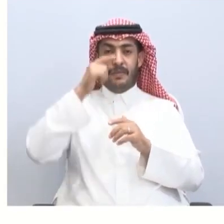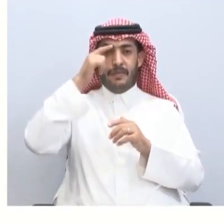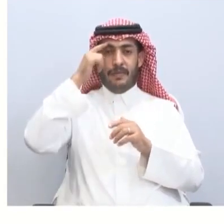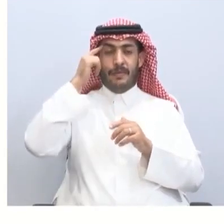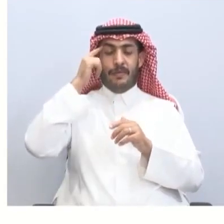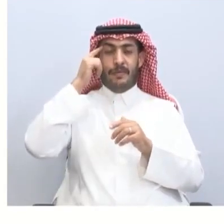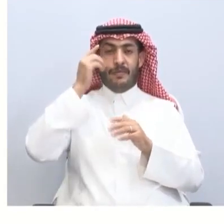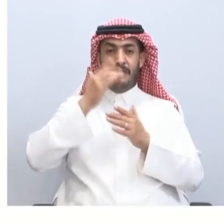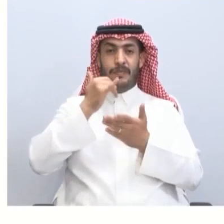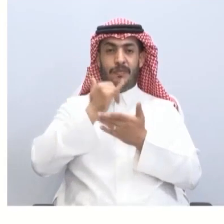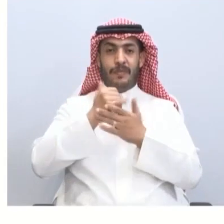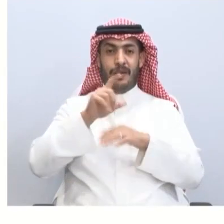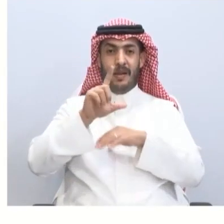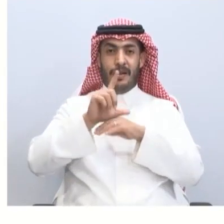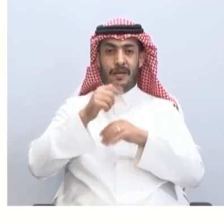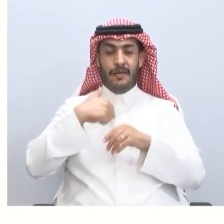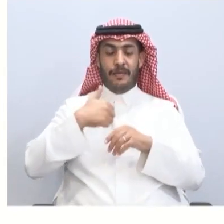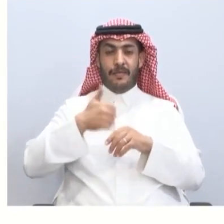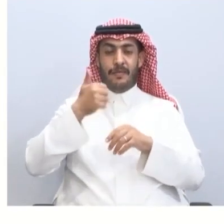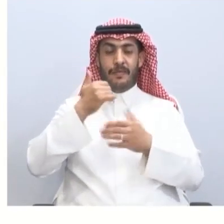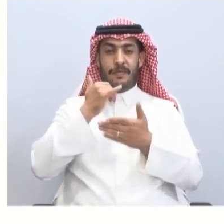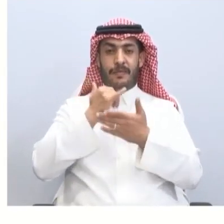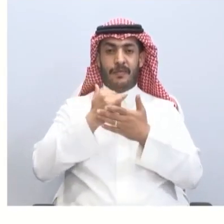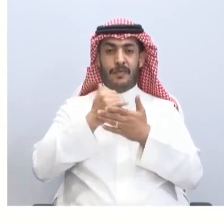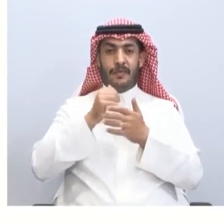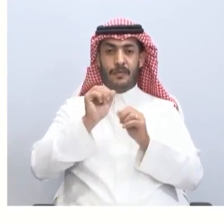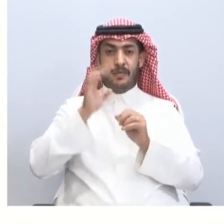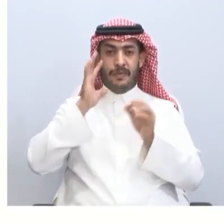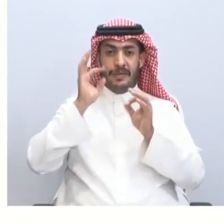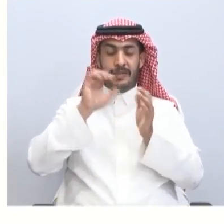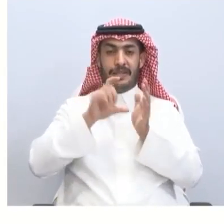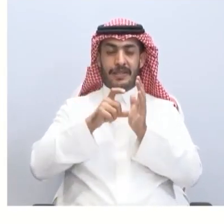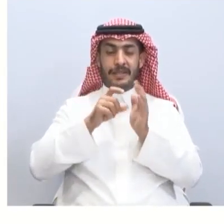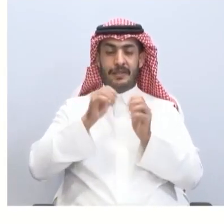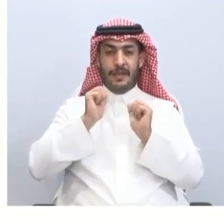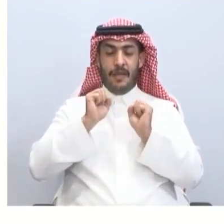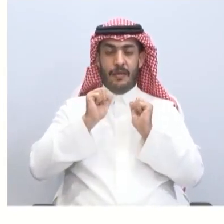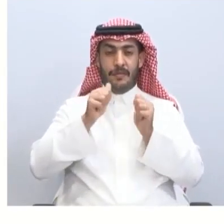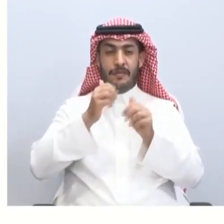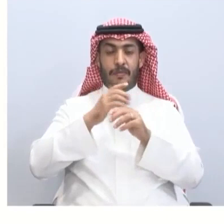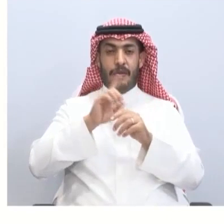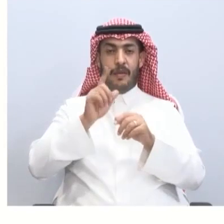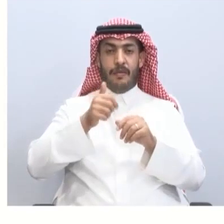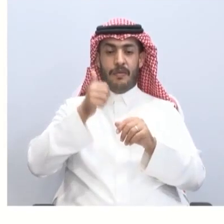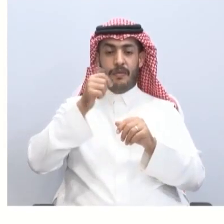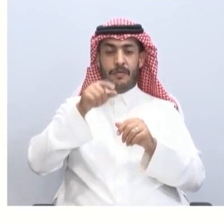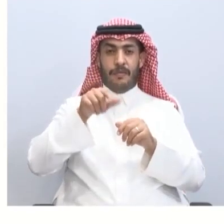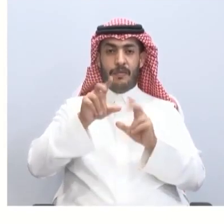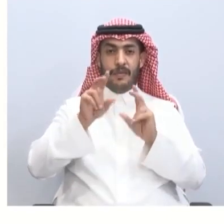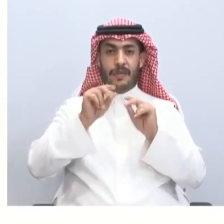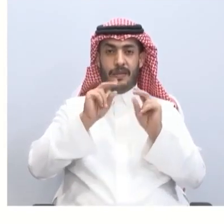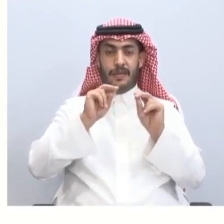هناك زعماء قادرين وزعماء ذو حنكه وس سه وشجاعه لم يستطيعوا ان يتجاوزوا